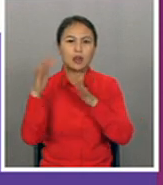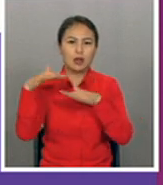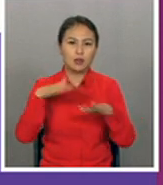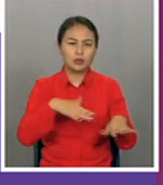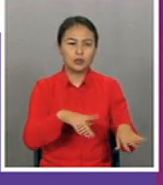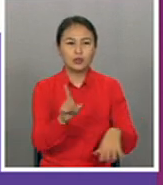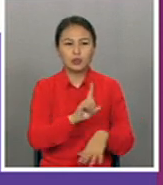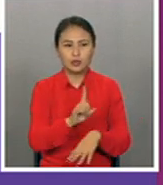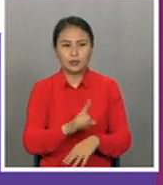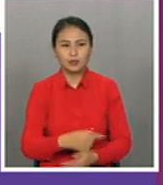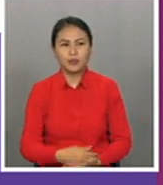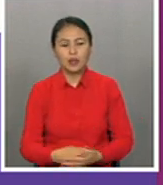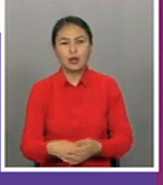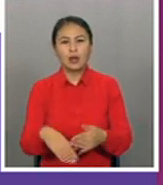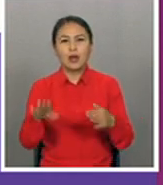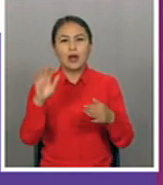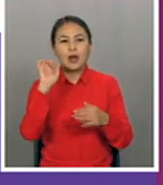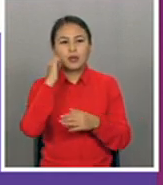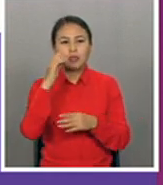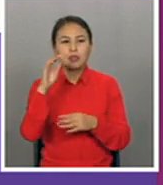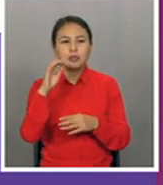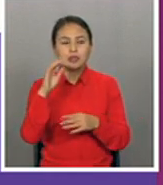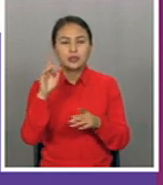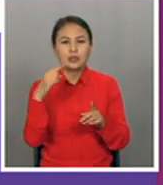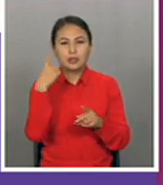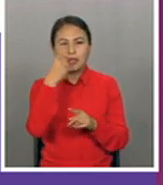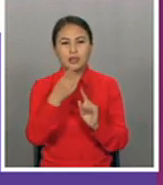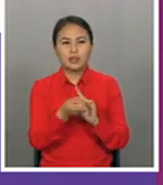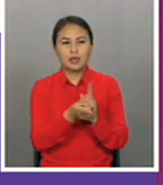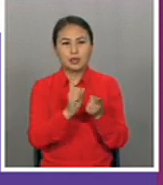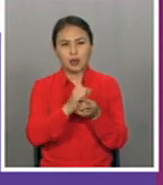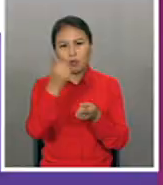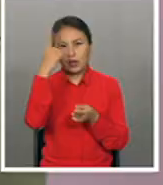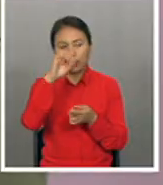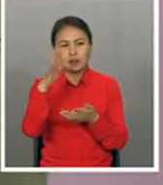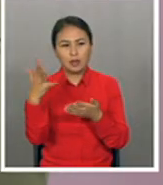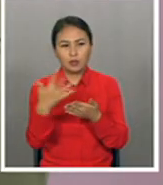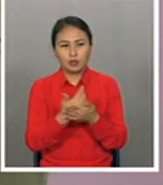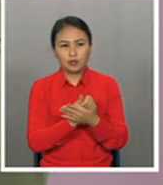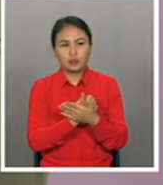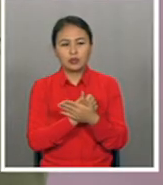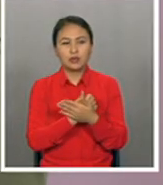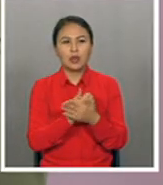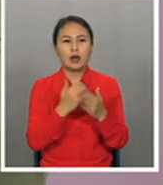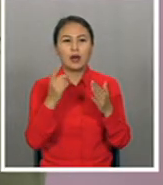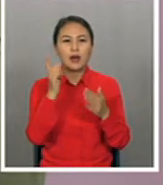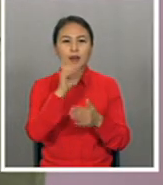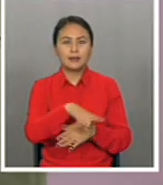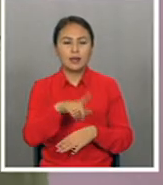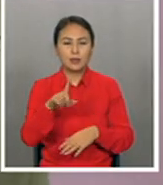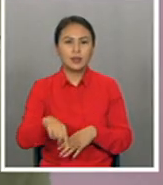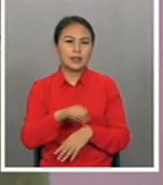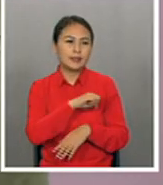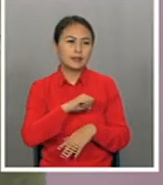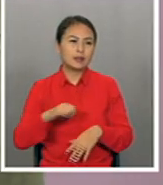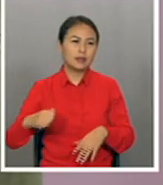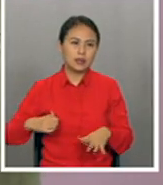жалғау үшін, әжені жасартатын дәріні ойлап табу үшін адамға ең әуелі